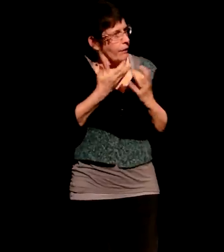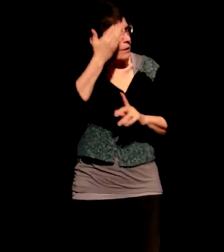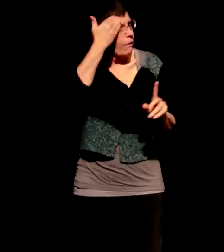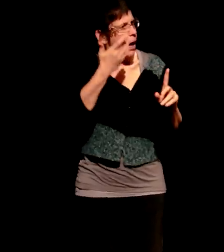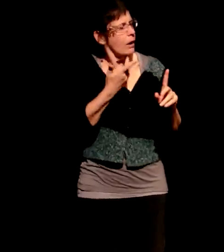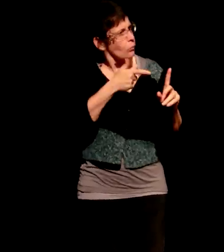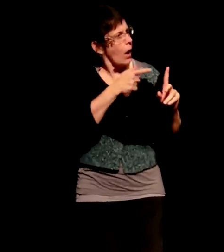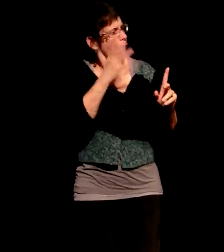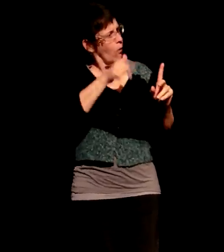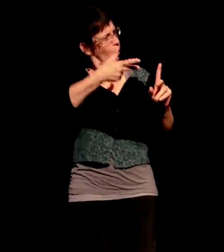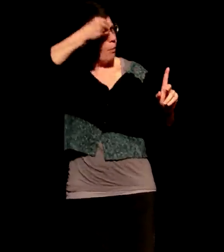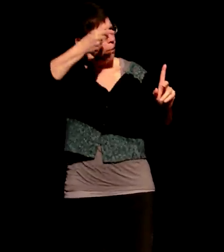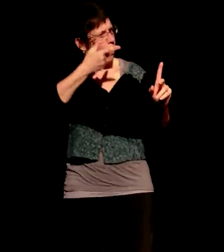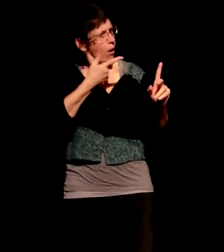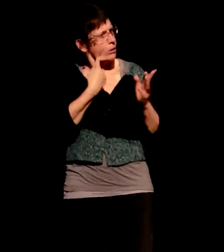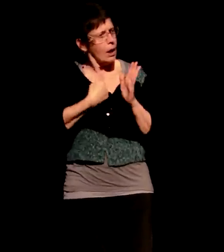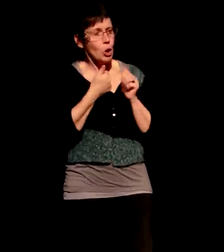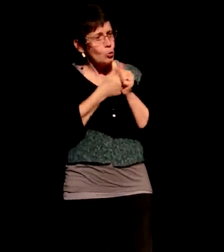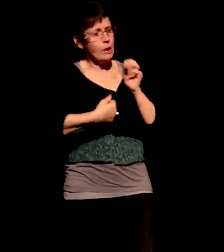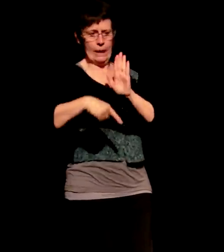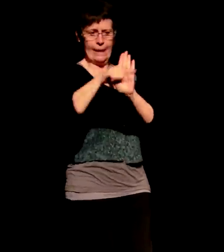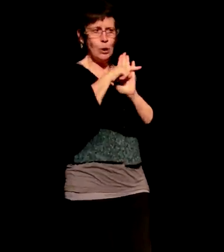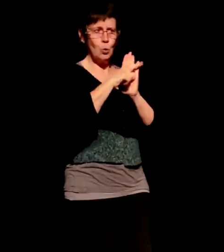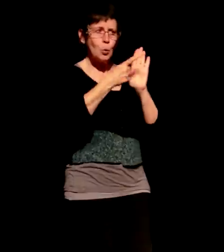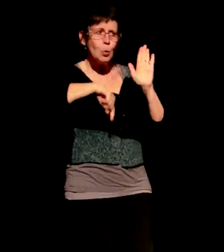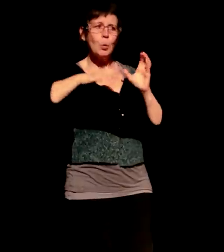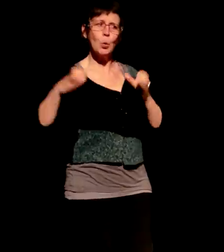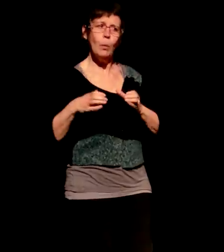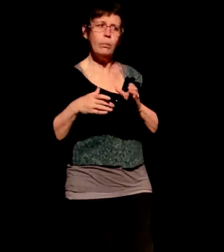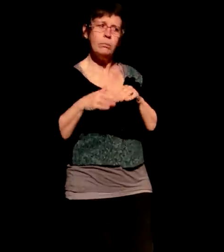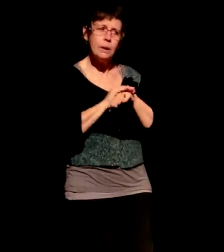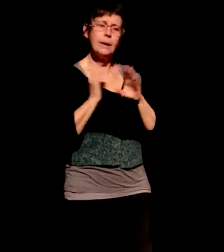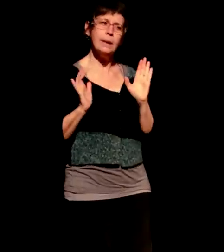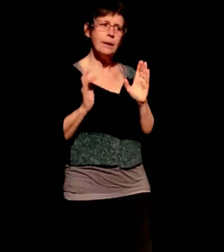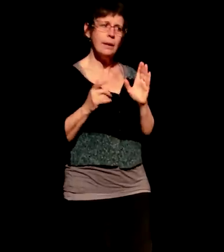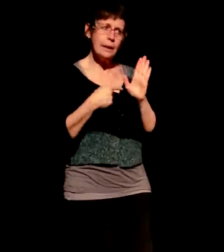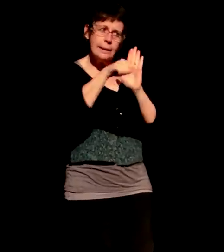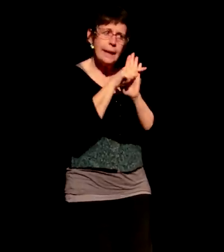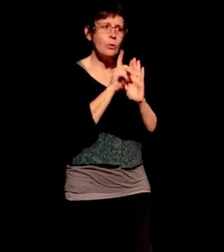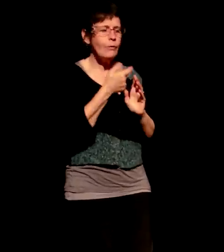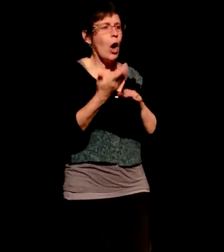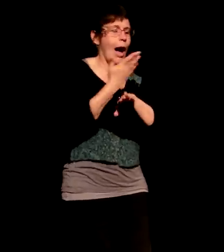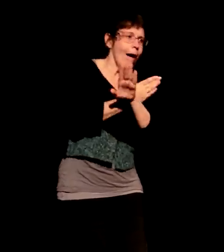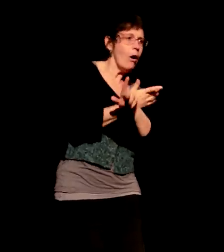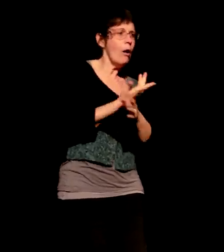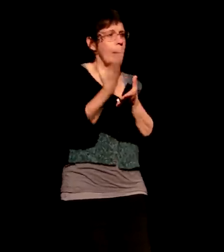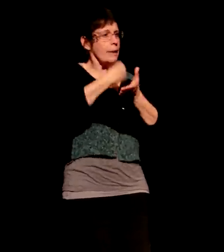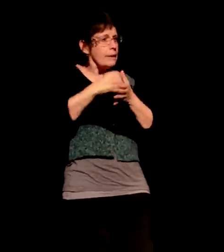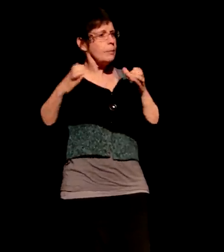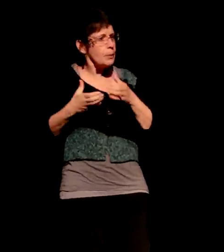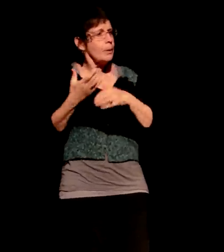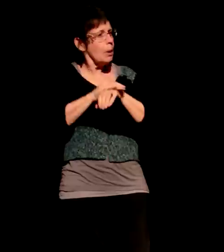Leïla, il faut que tu comprennes que ce qu'on fait là est statutaire. Je veux dire, dans les statuts de l'organisation, il est écrit qu'avant de rejoindre l'organisation, il y a un échange pour savoir si